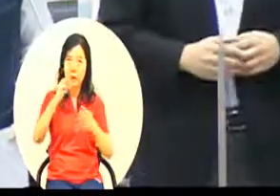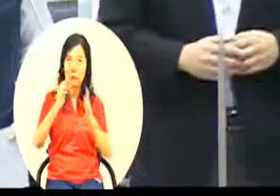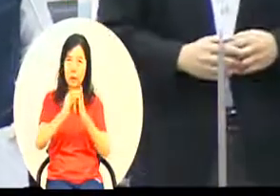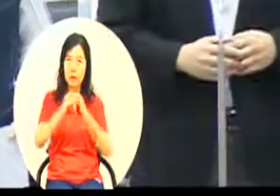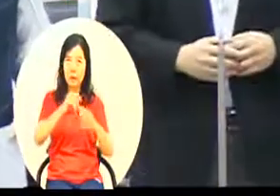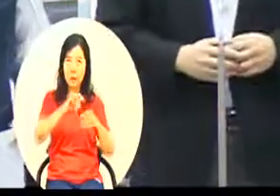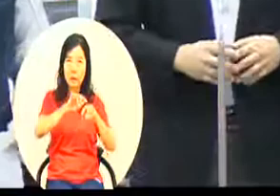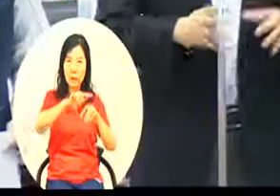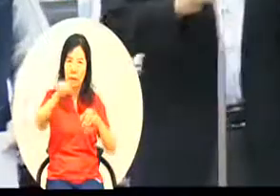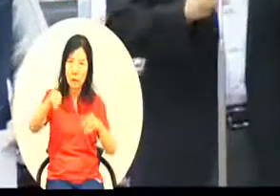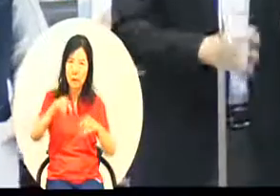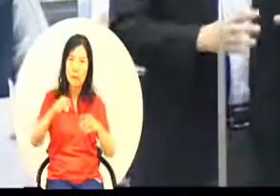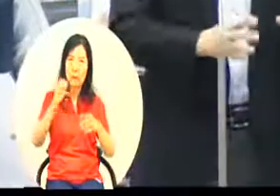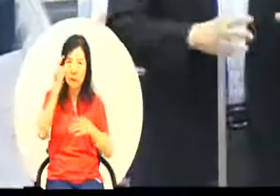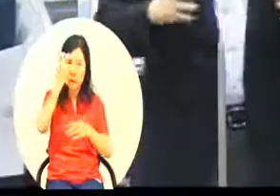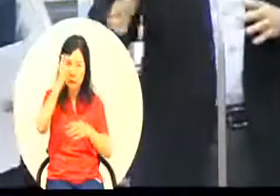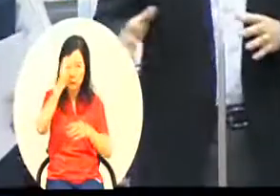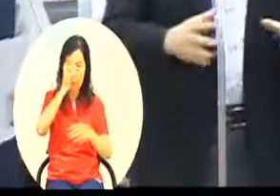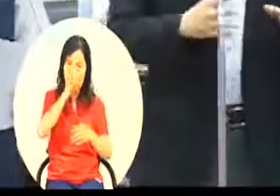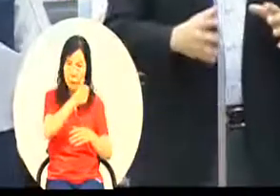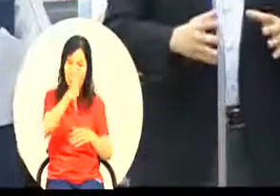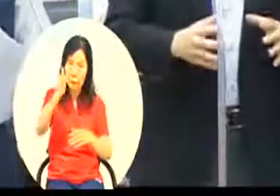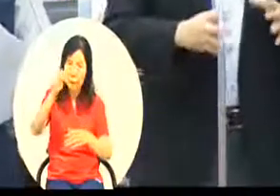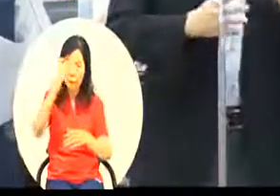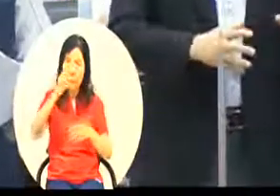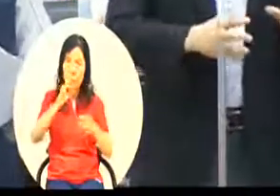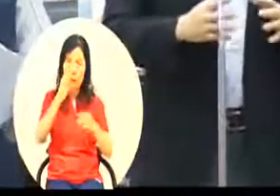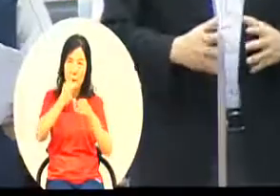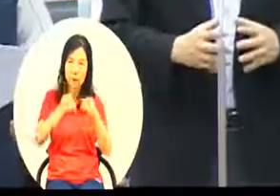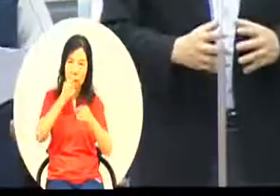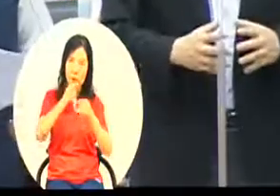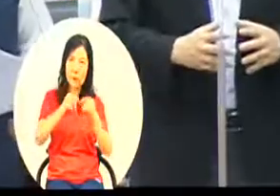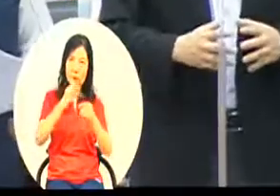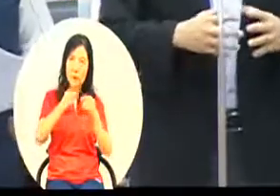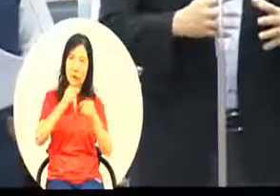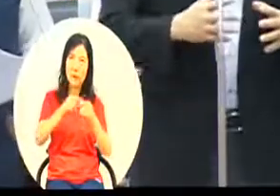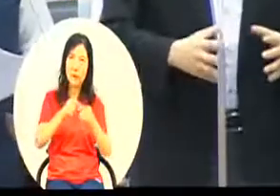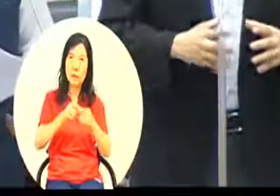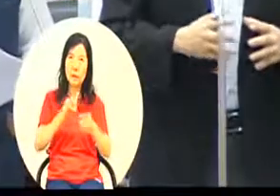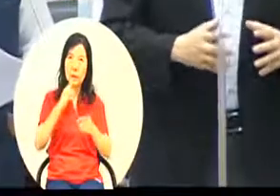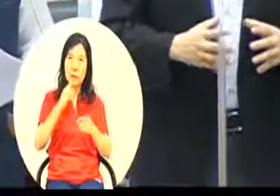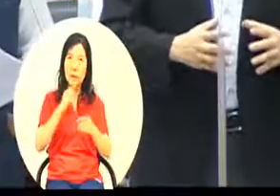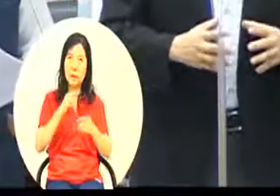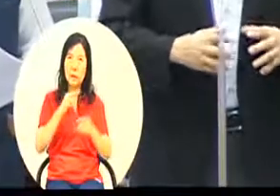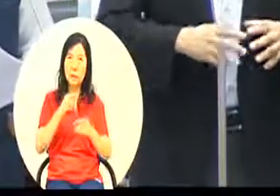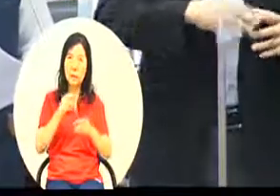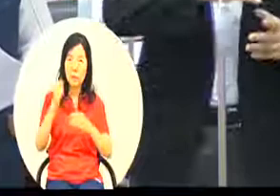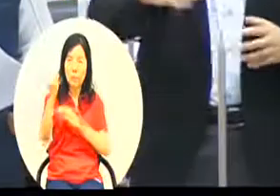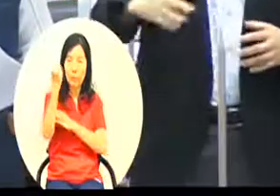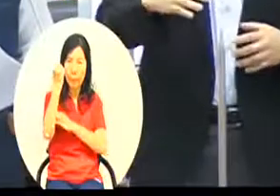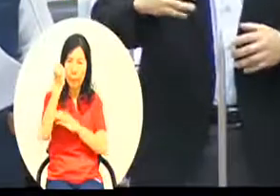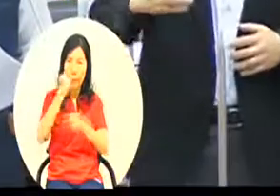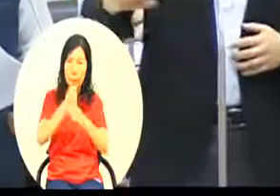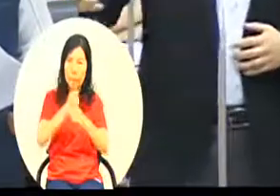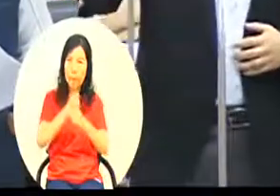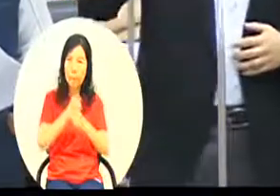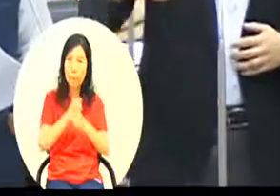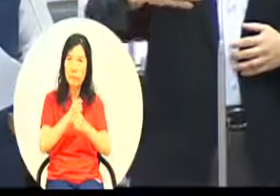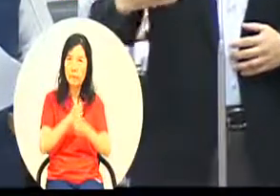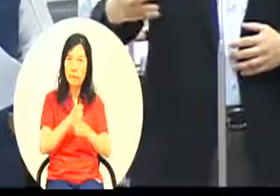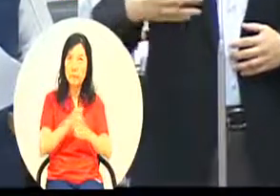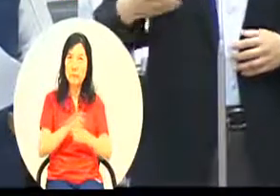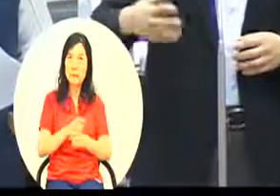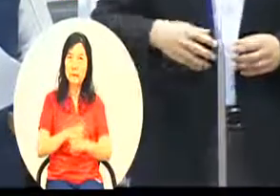的一个工作。但是查缉的工作这几十年来，确实我们这个很努力，也断言一